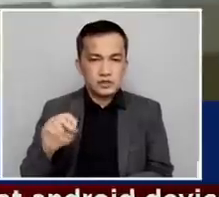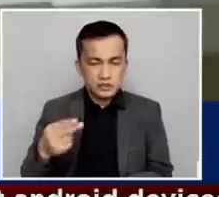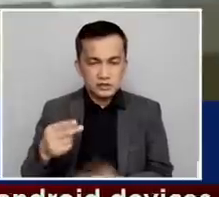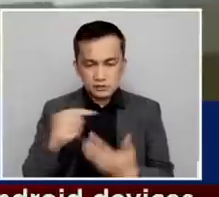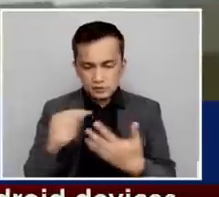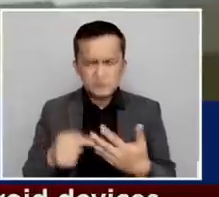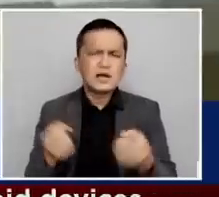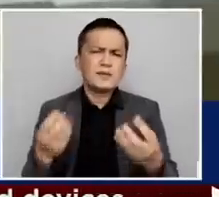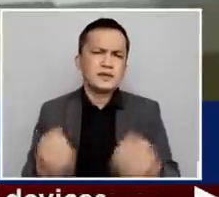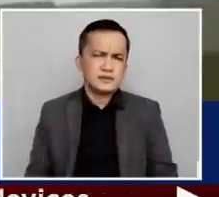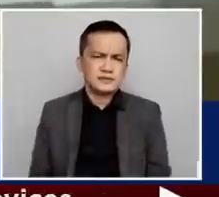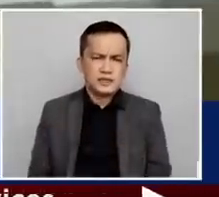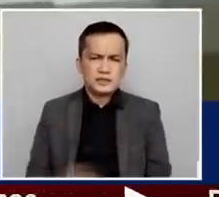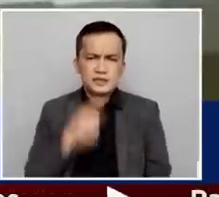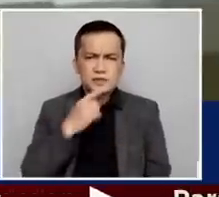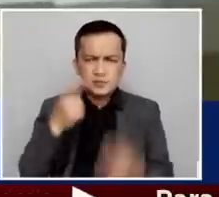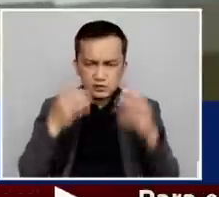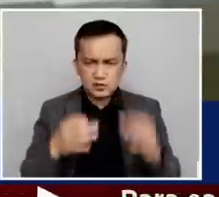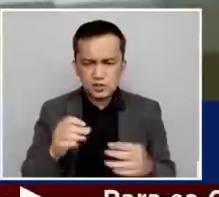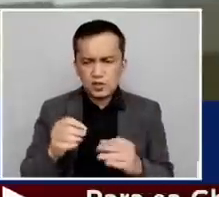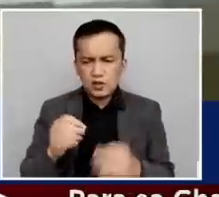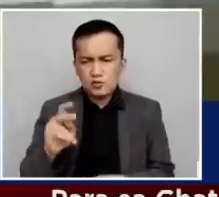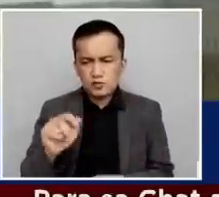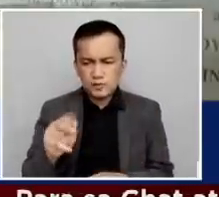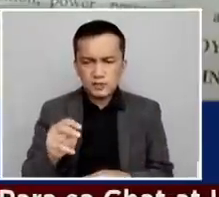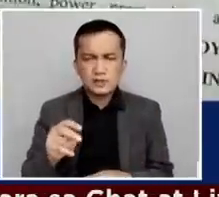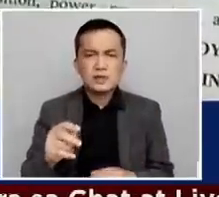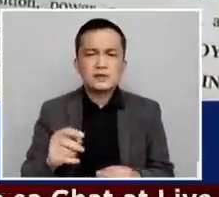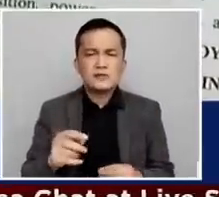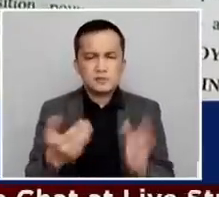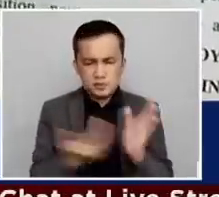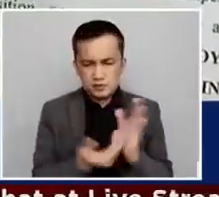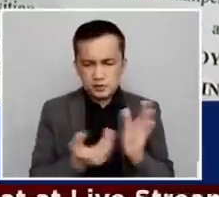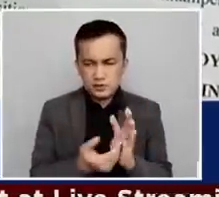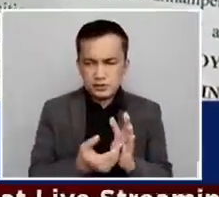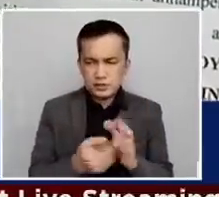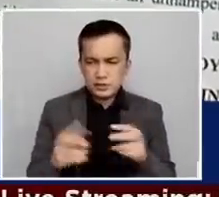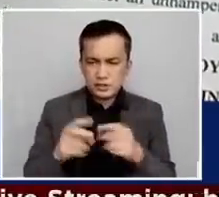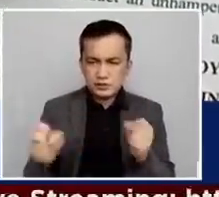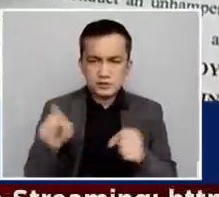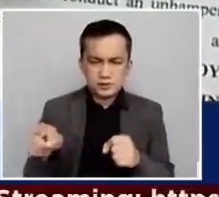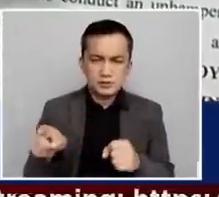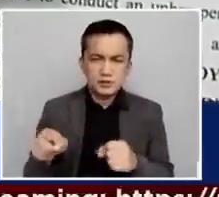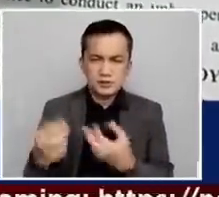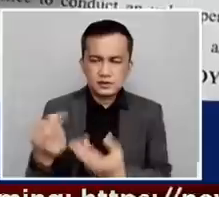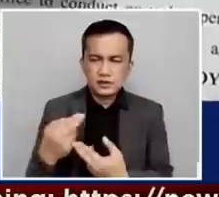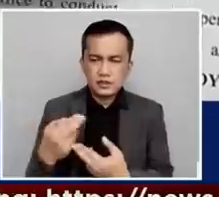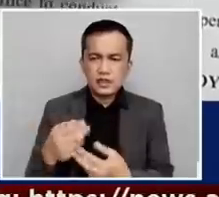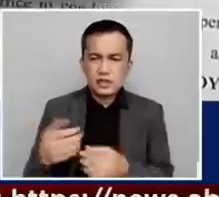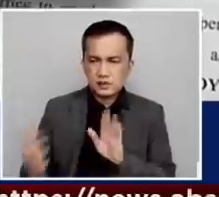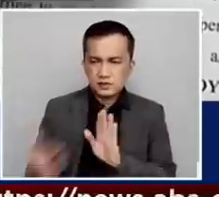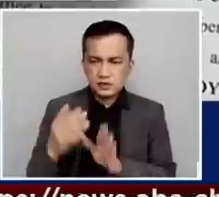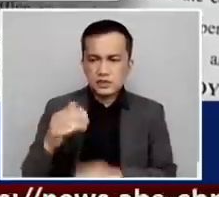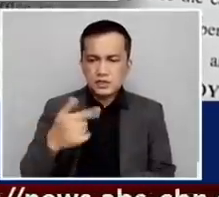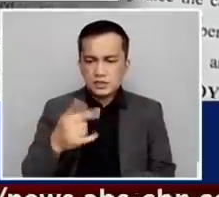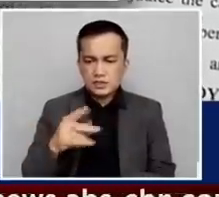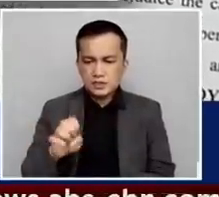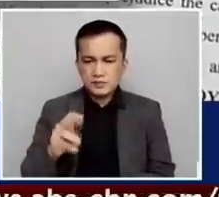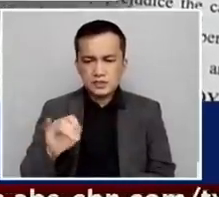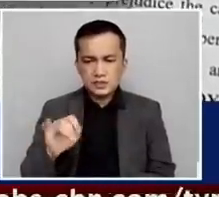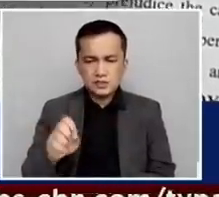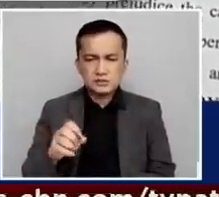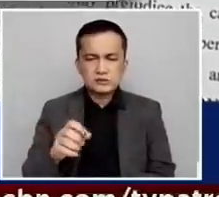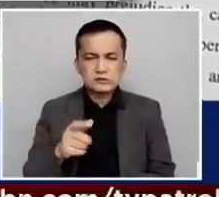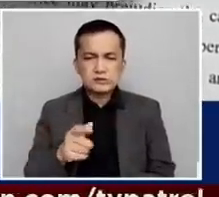desisyon ng Ombudsman na may matinding ebidensya laban sa mga respondent na naharap sa mga kasong grave misconduct, gross neglect of duty,